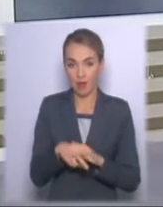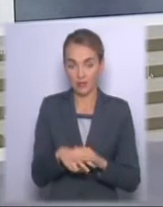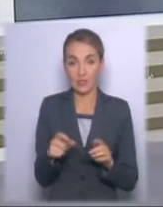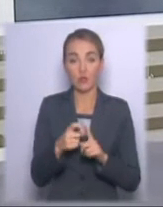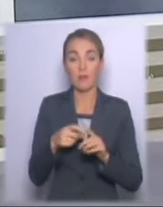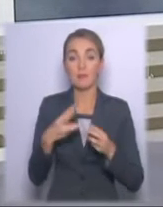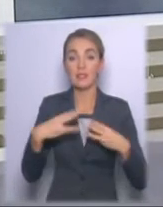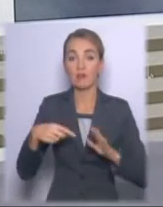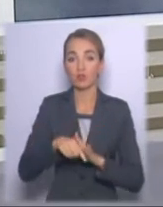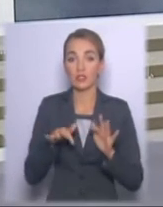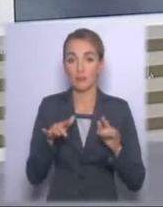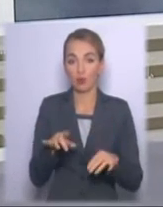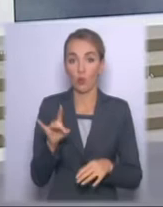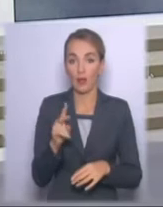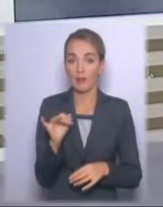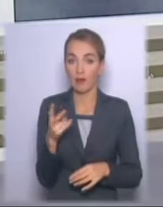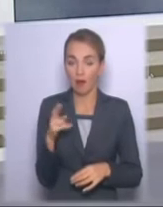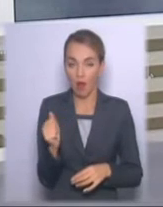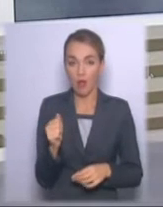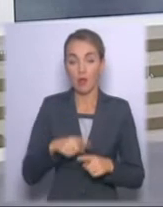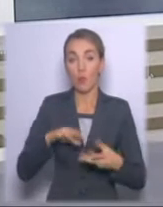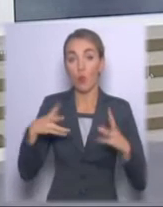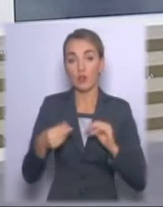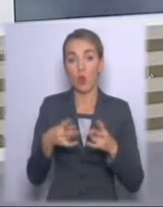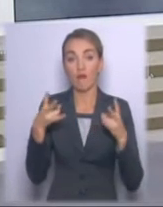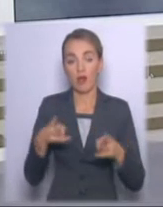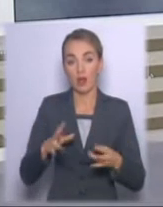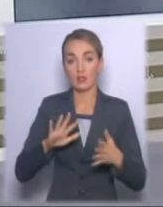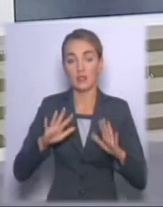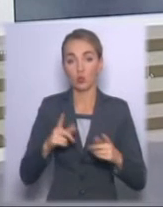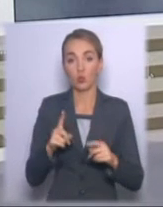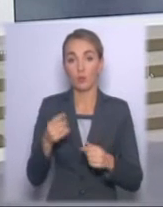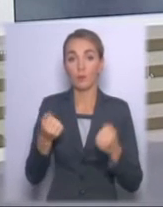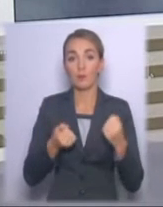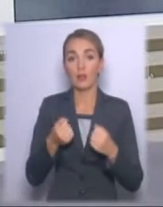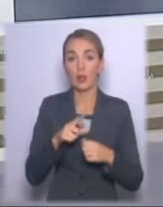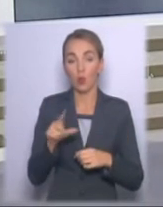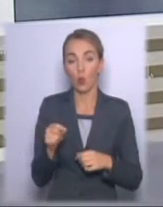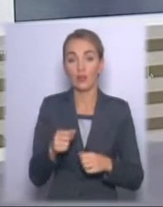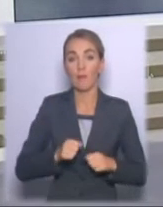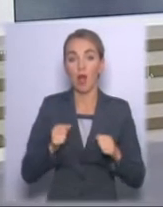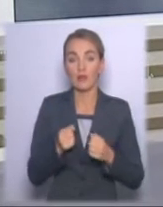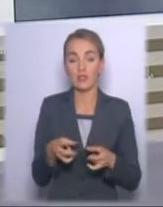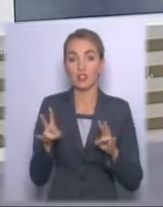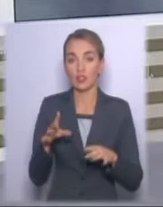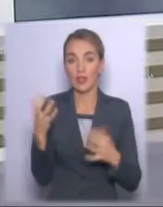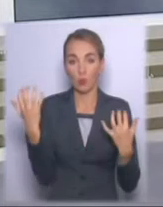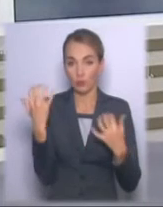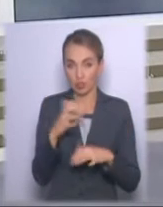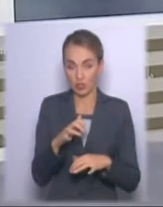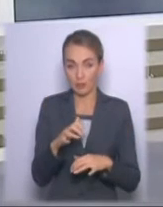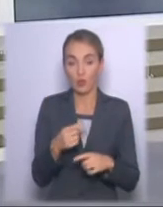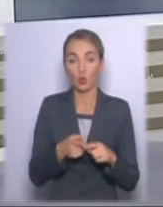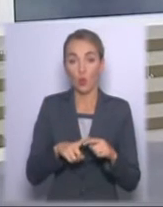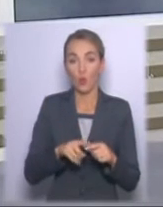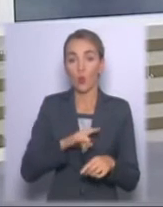внутрішніх справ країни Роберта Калиняка, ймовірно, аварія сталася тому, що пілот намагався залишитися непоміченим словацькими авіадиспетчерами. Тому